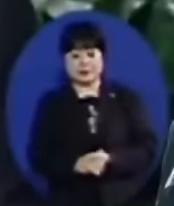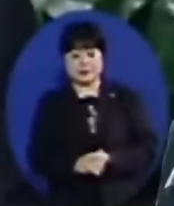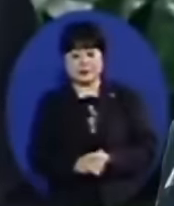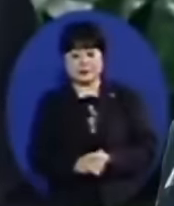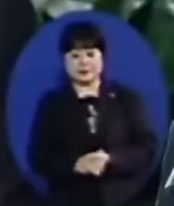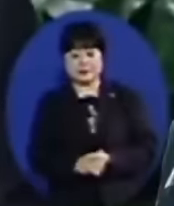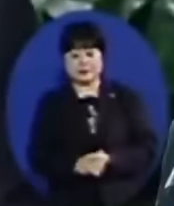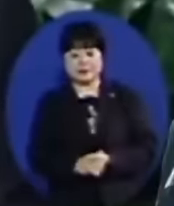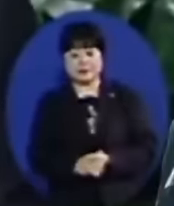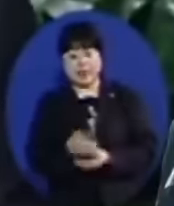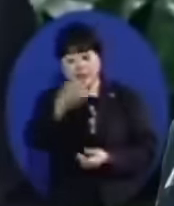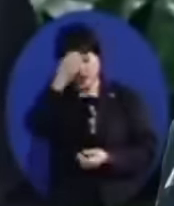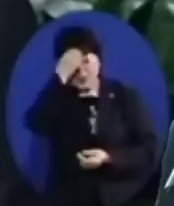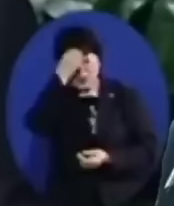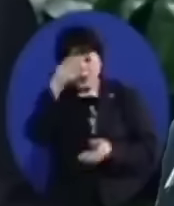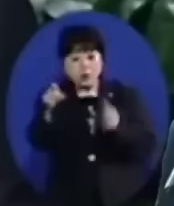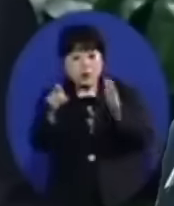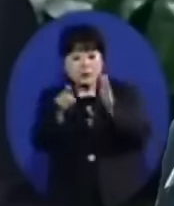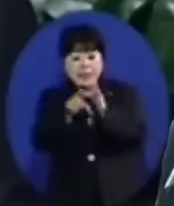우리 기독교 신앙이란